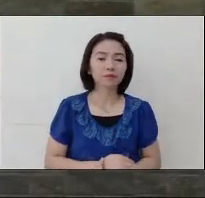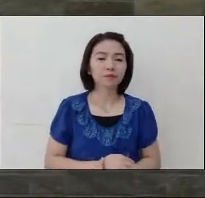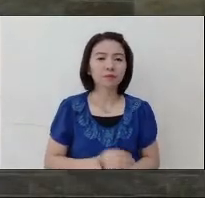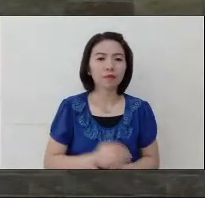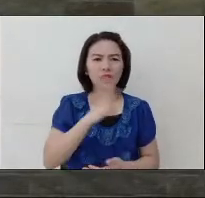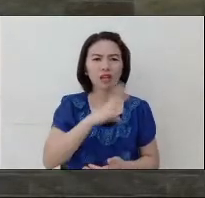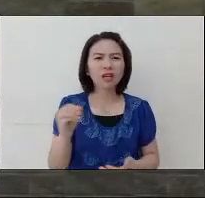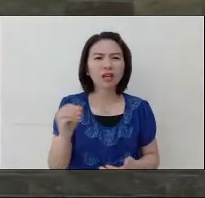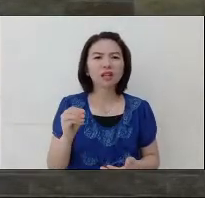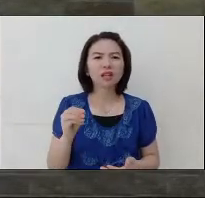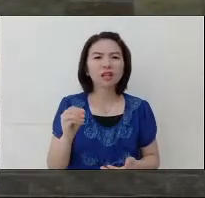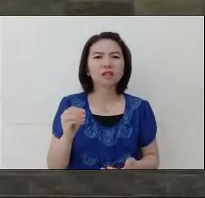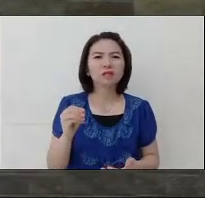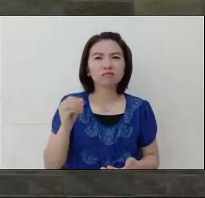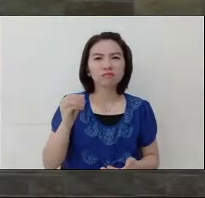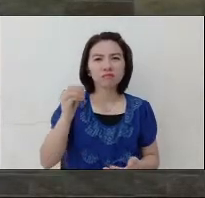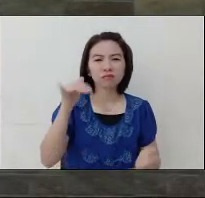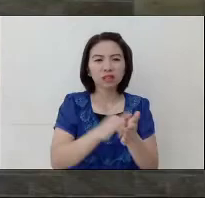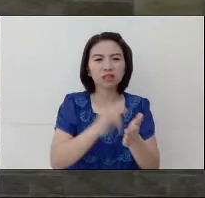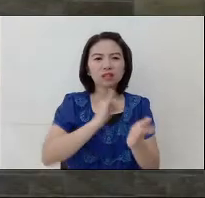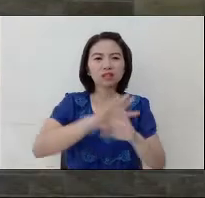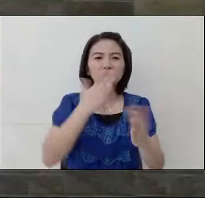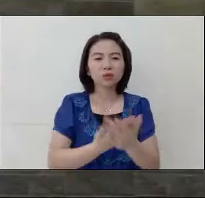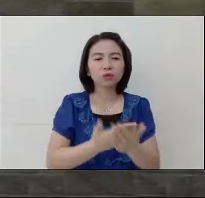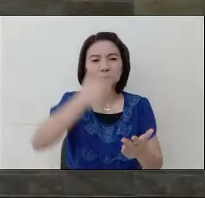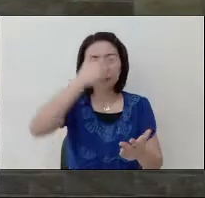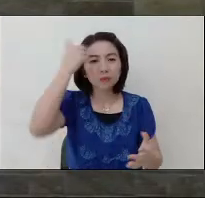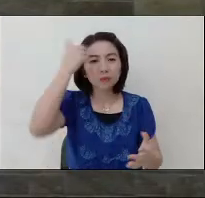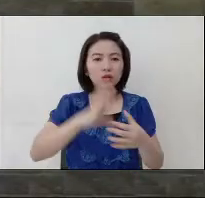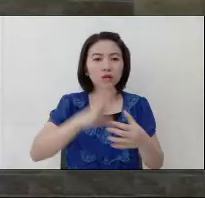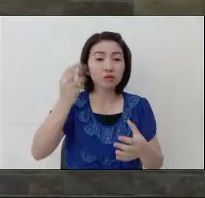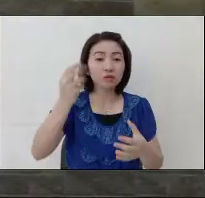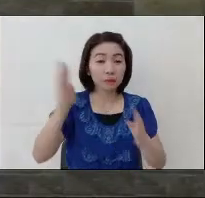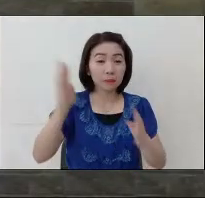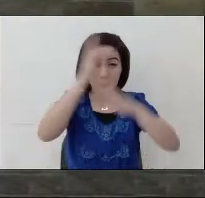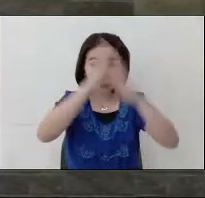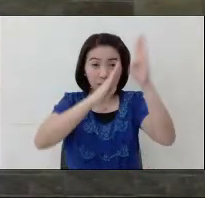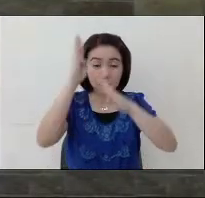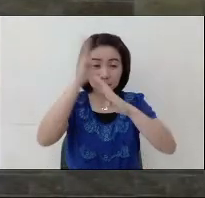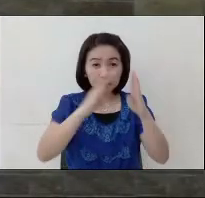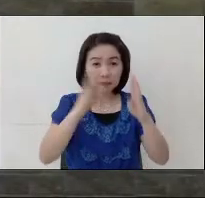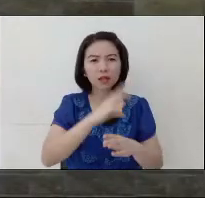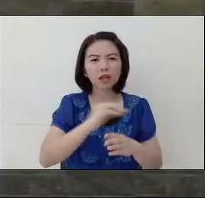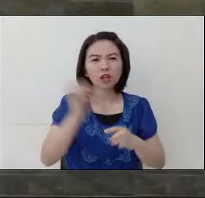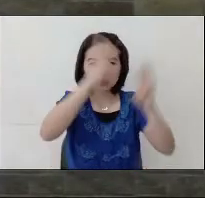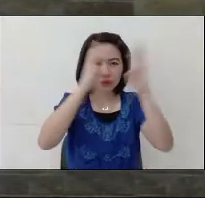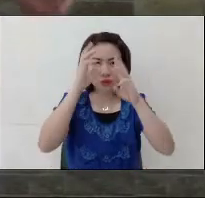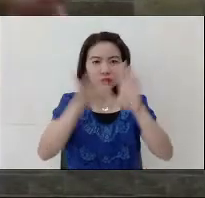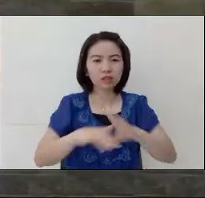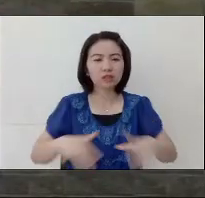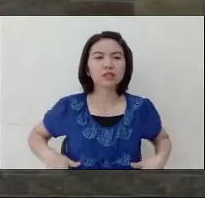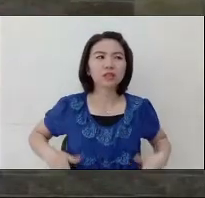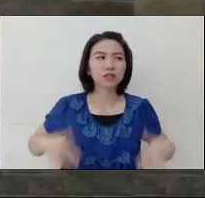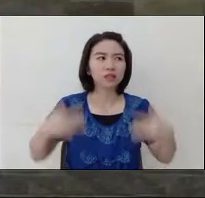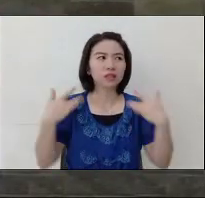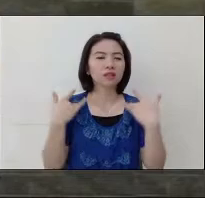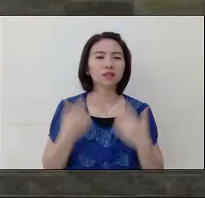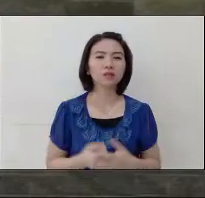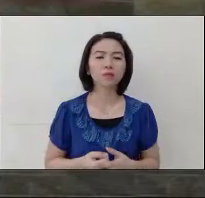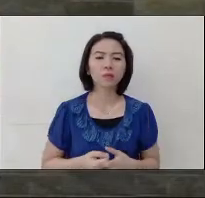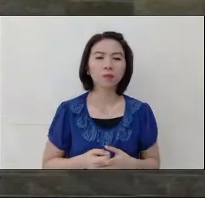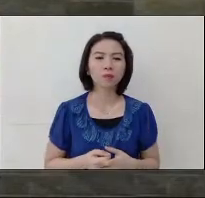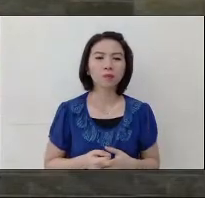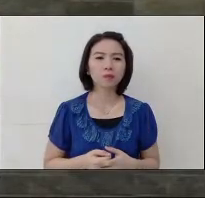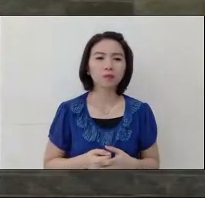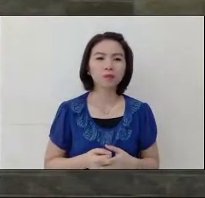limitasyon ng kanyang anxiety. You see that? But the Apostle Paul, mga kapatid, bagamat nasa maliit lamang po siyang selda, mga kapatid, pero